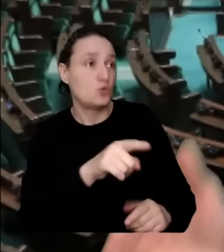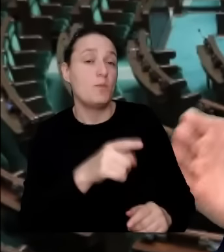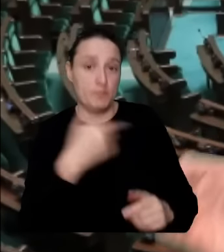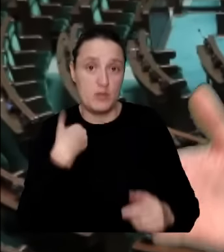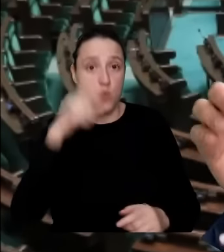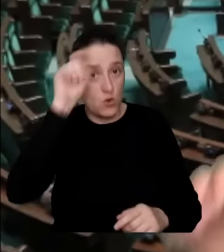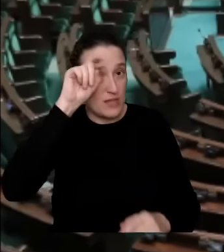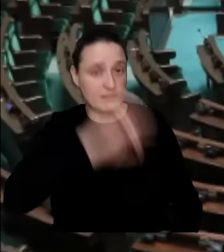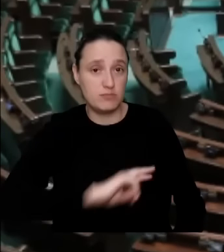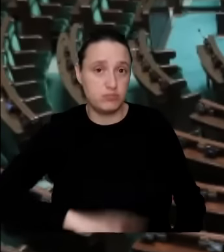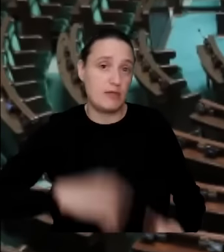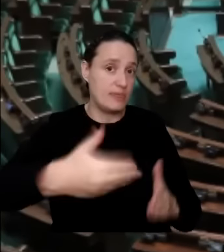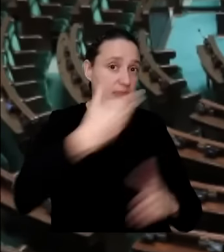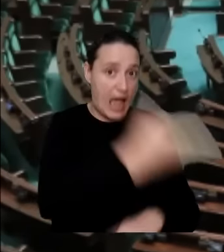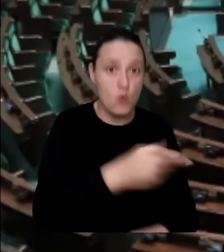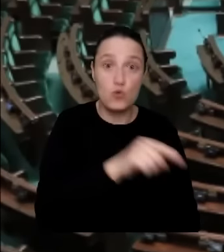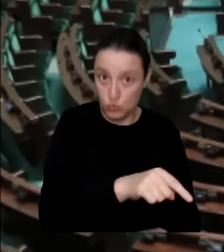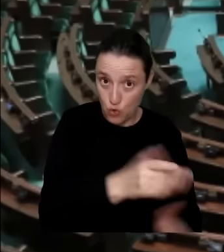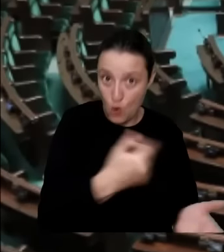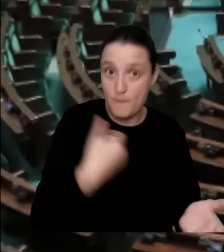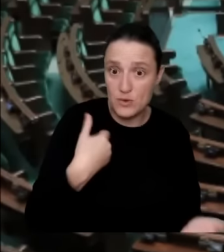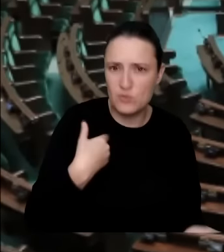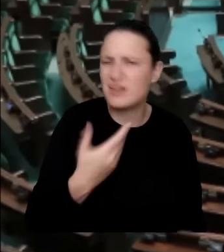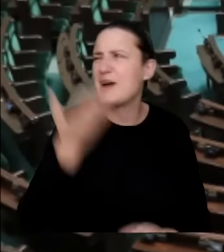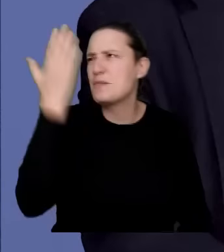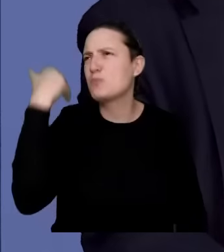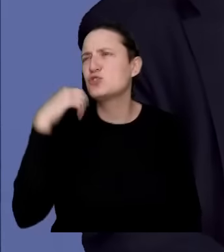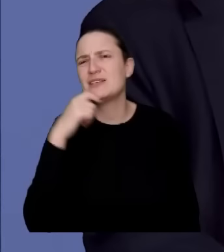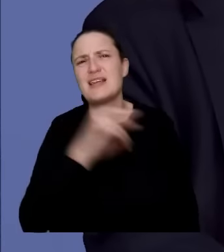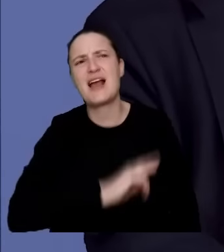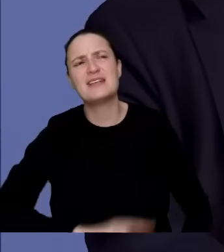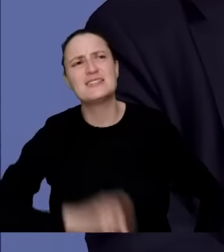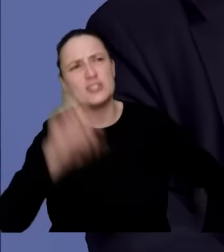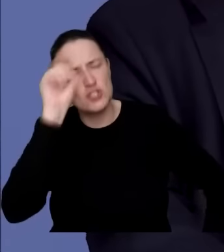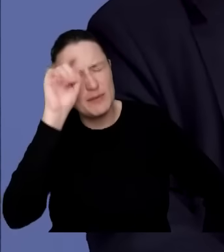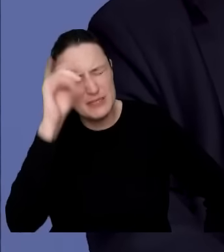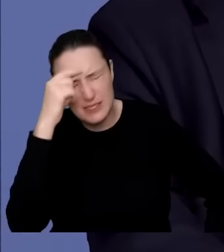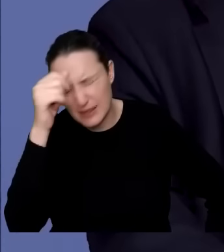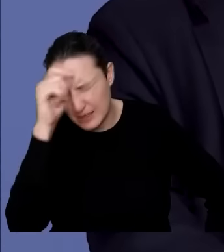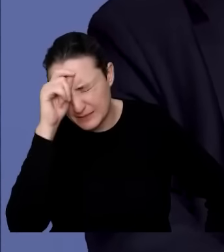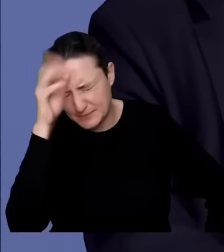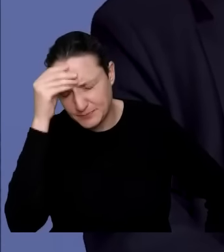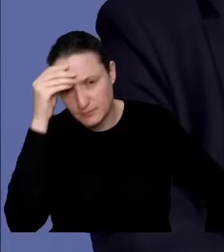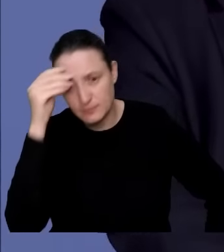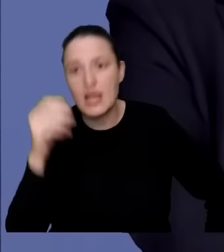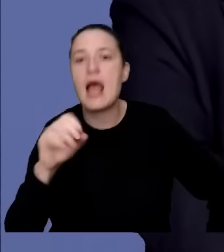Niemiec Jak się nazywa kanclerz Niemiec była też nie